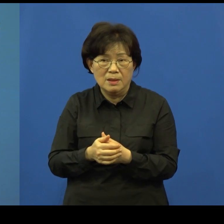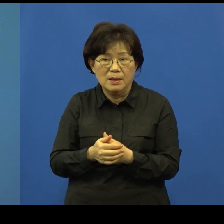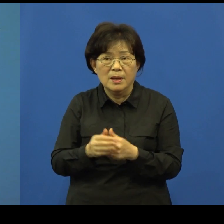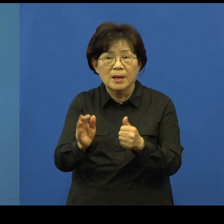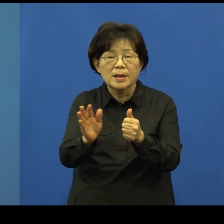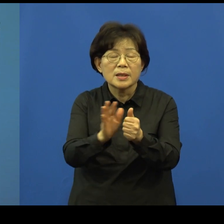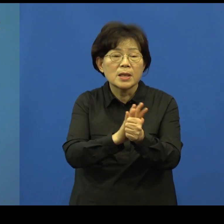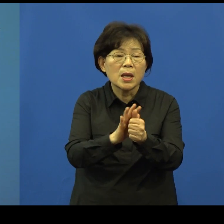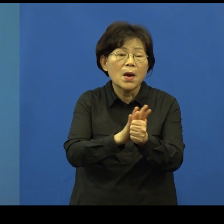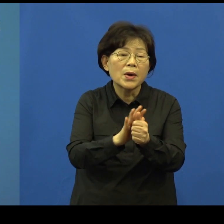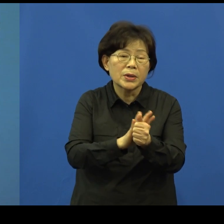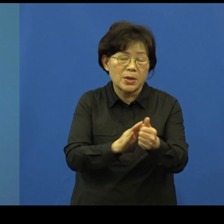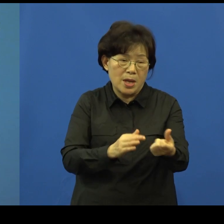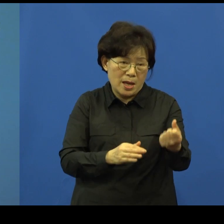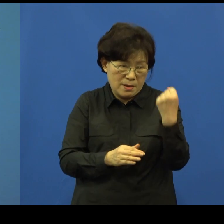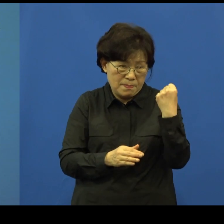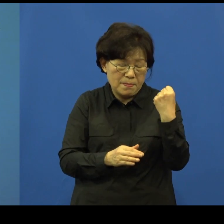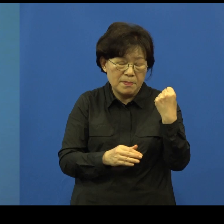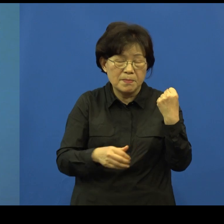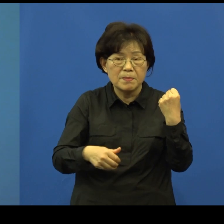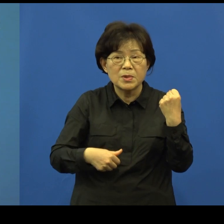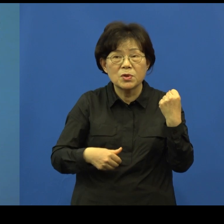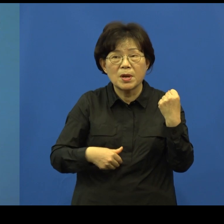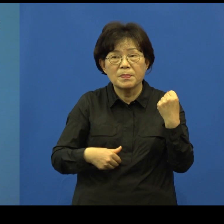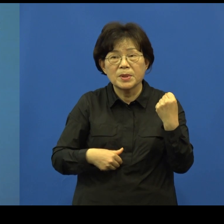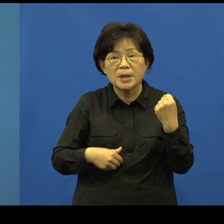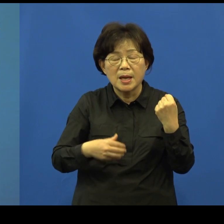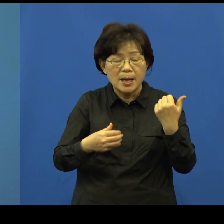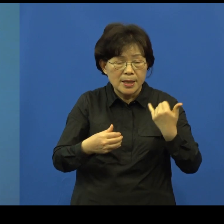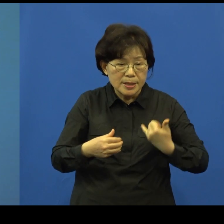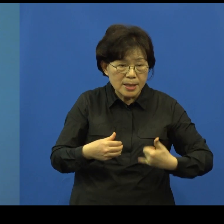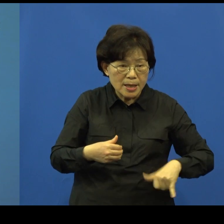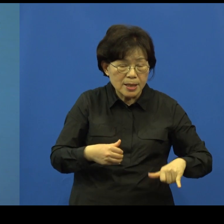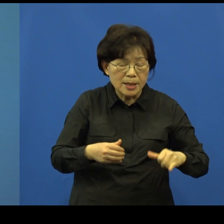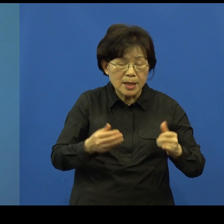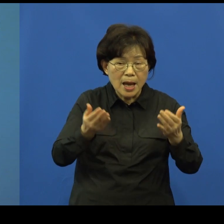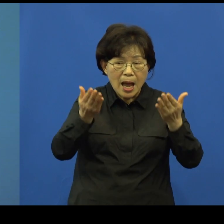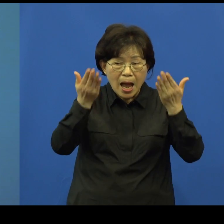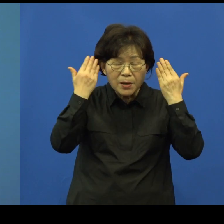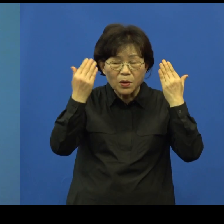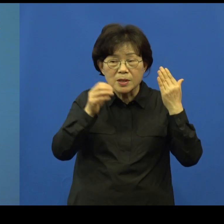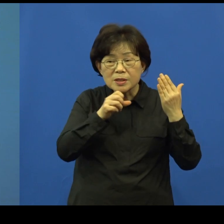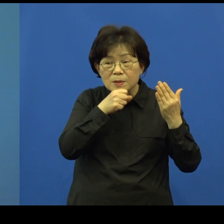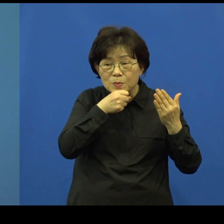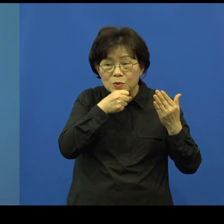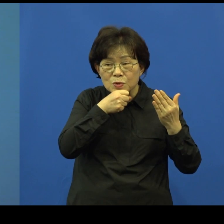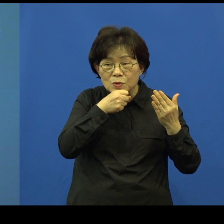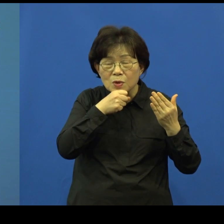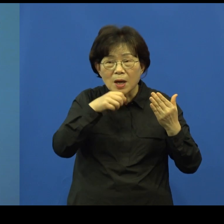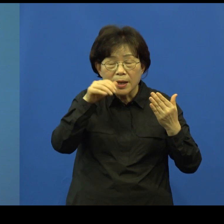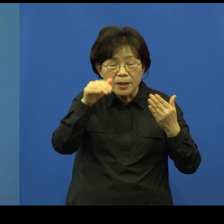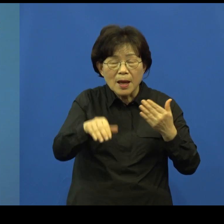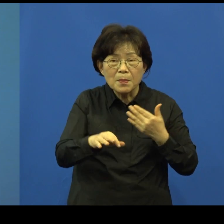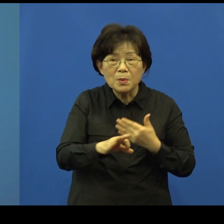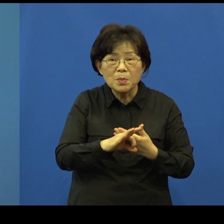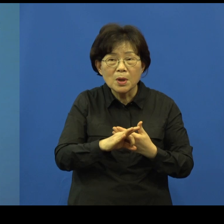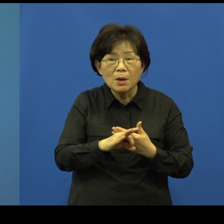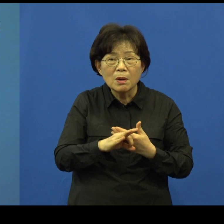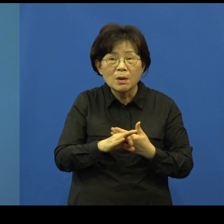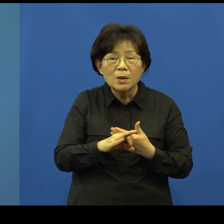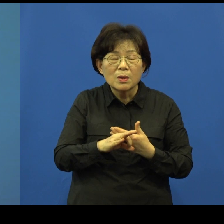격려의 힘이, 격려의 힘. 자녀들이 학교에 성적이 신통찮죠. 30명 중에